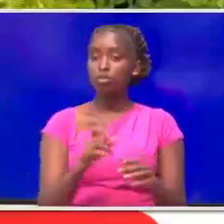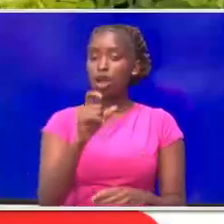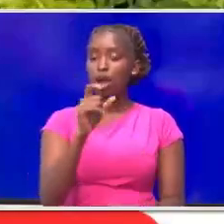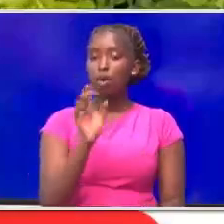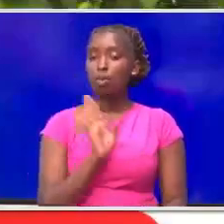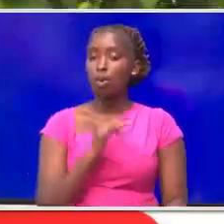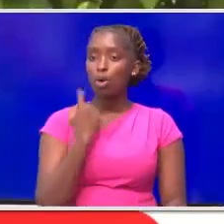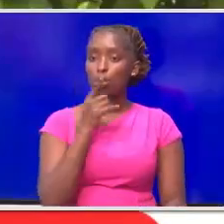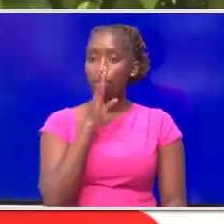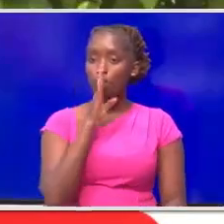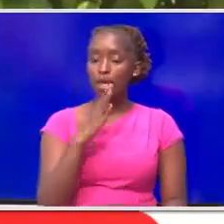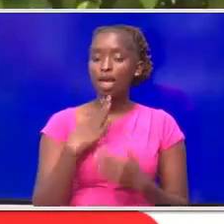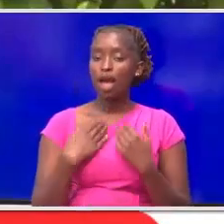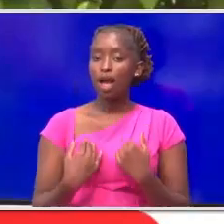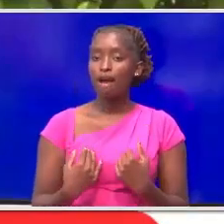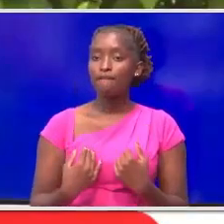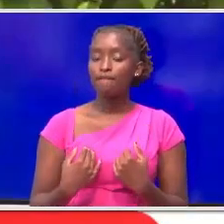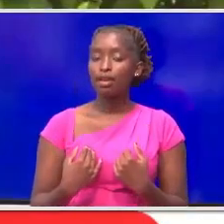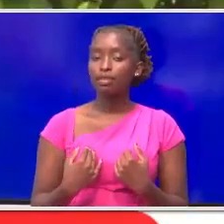kuwa mchawi.